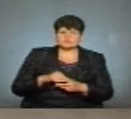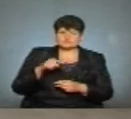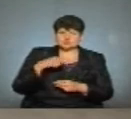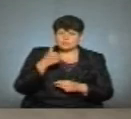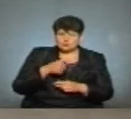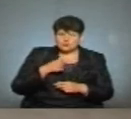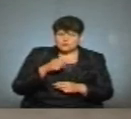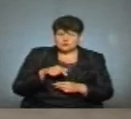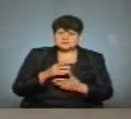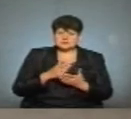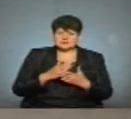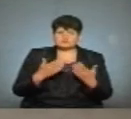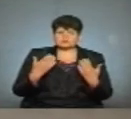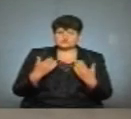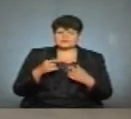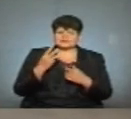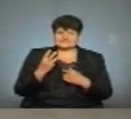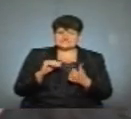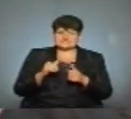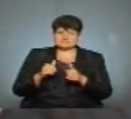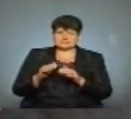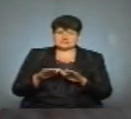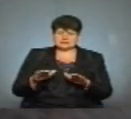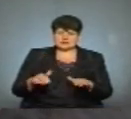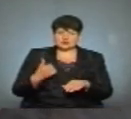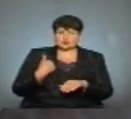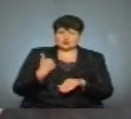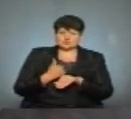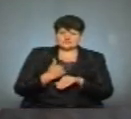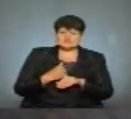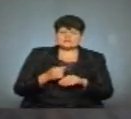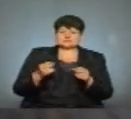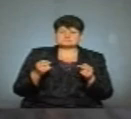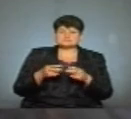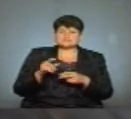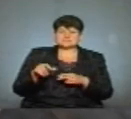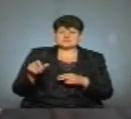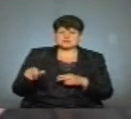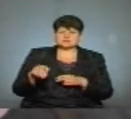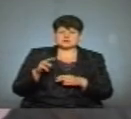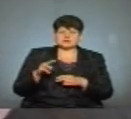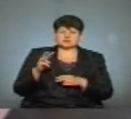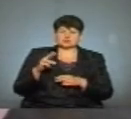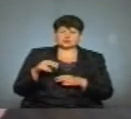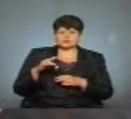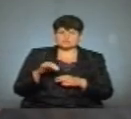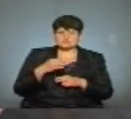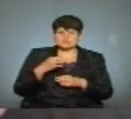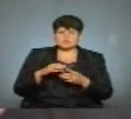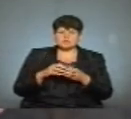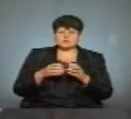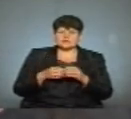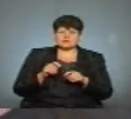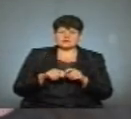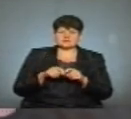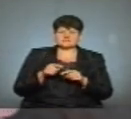за її словами, тут мають відпочивати 3 зміни дітей. Головна спеціалістка Держпродспоживслужби області Марія Дручковська розповіла про результати